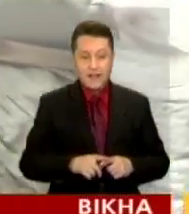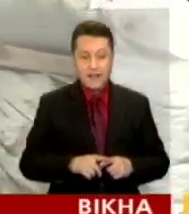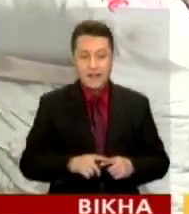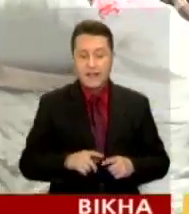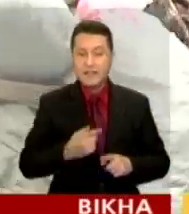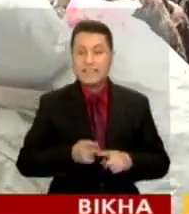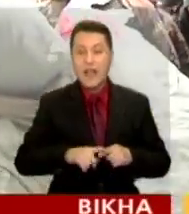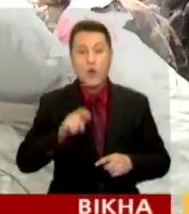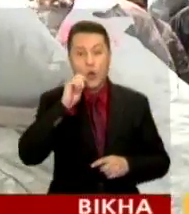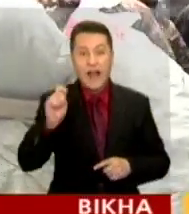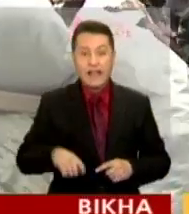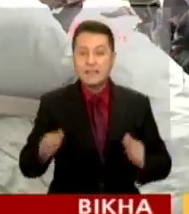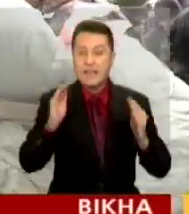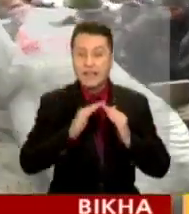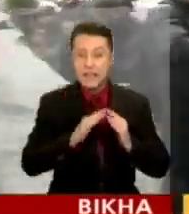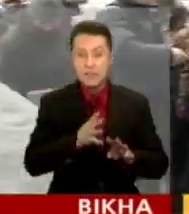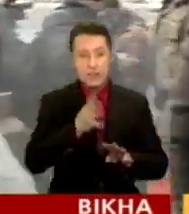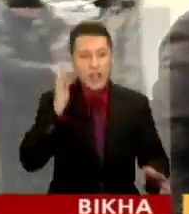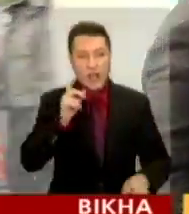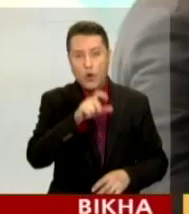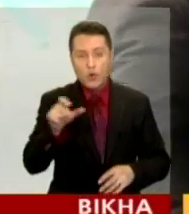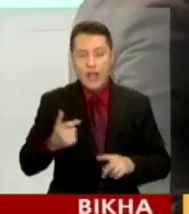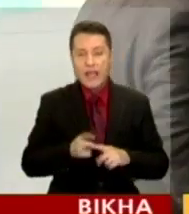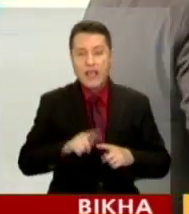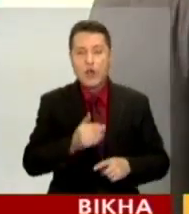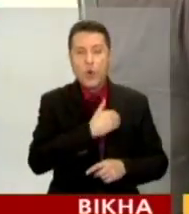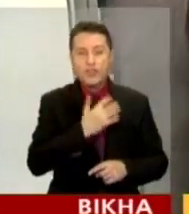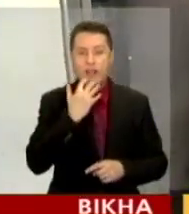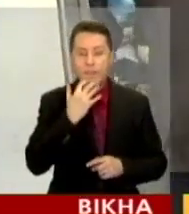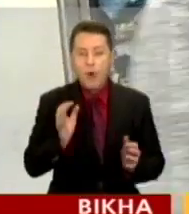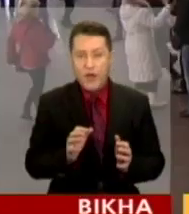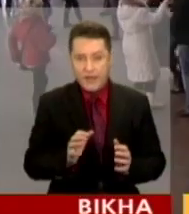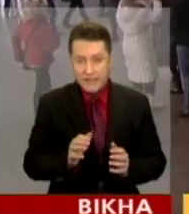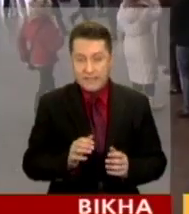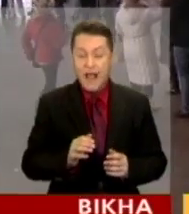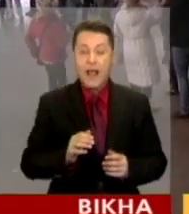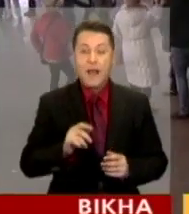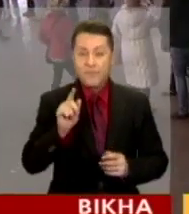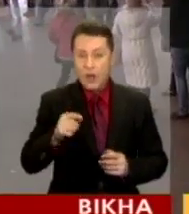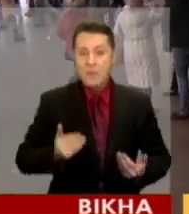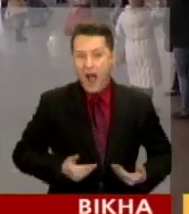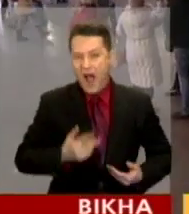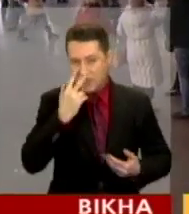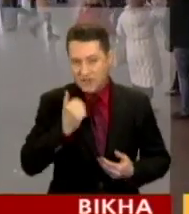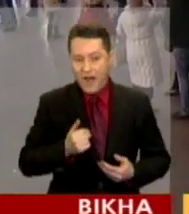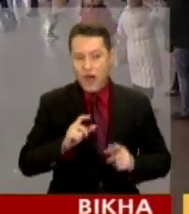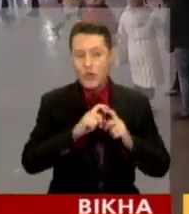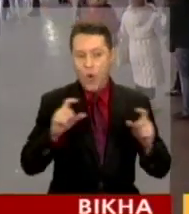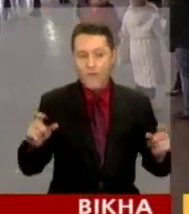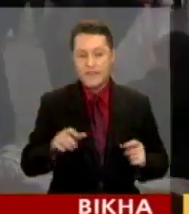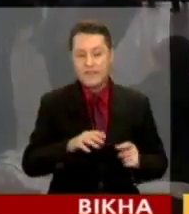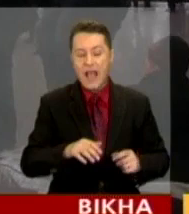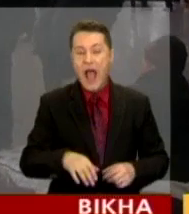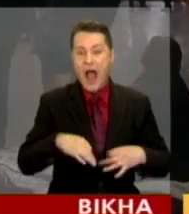український дім. І бачите, тут черги людей, які хочуть погрітися. Український дім обживають. Тепер тут офіси Автомайдана та